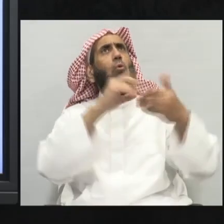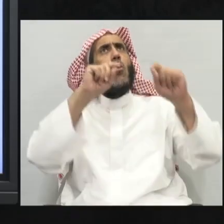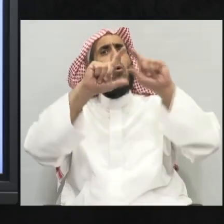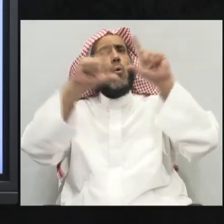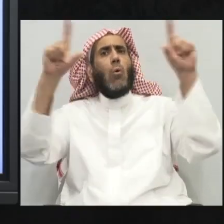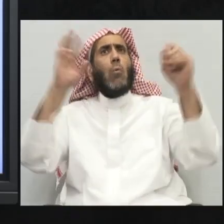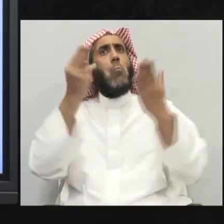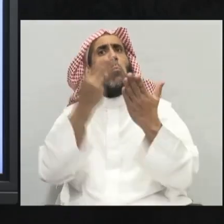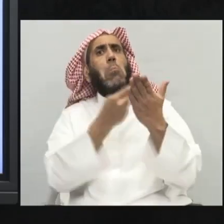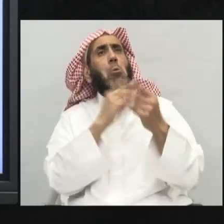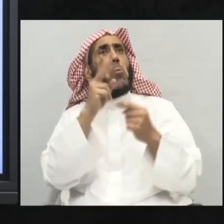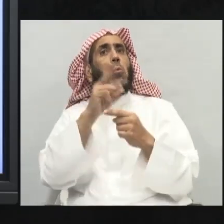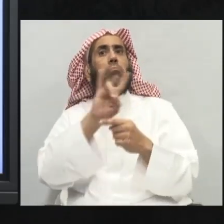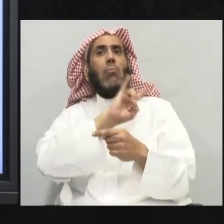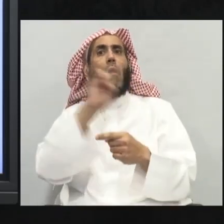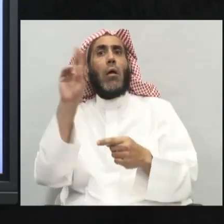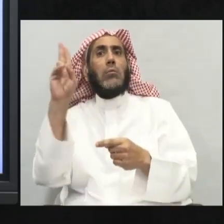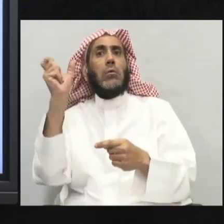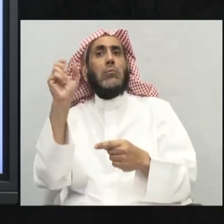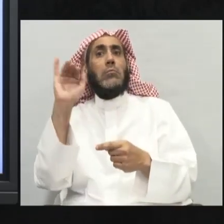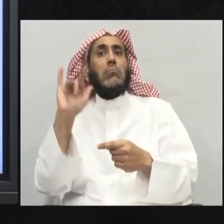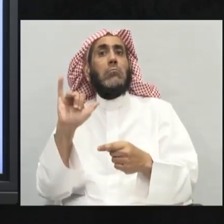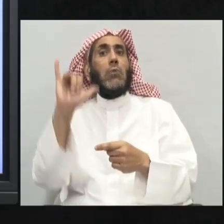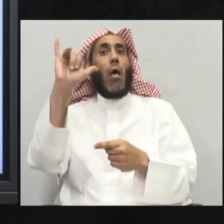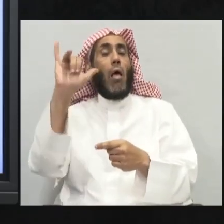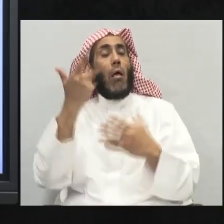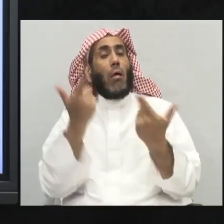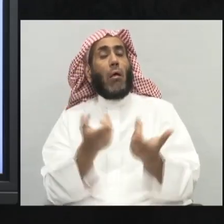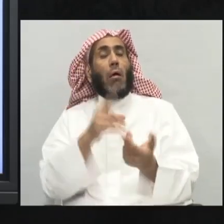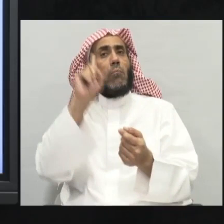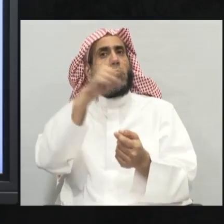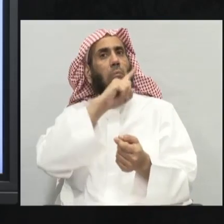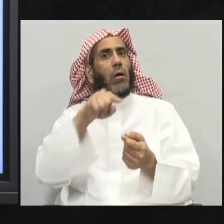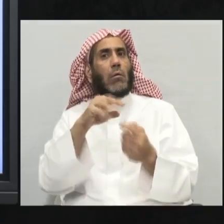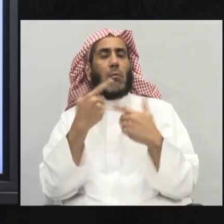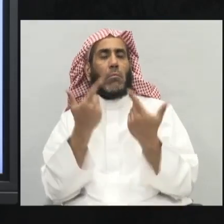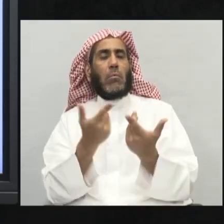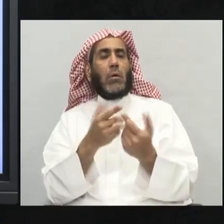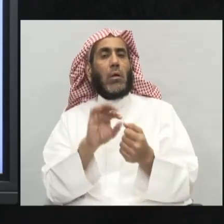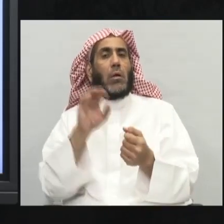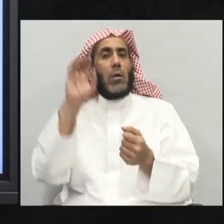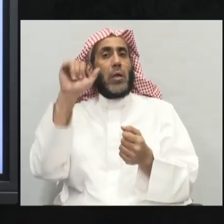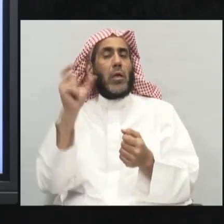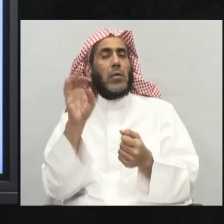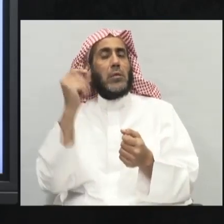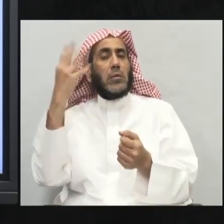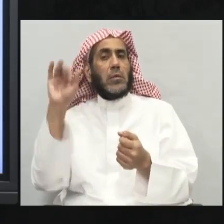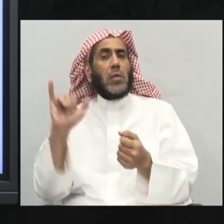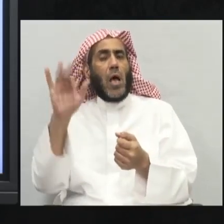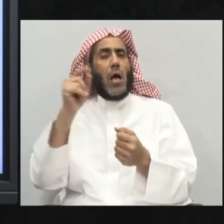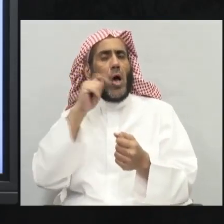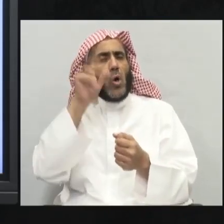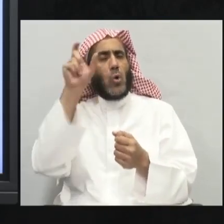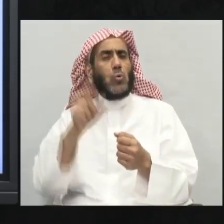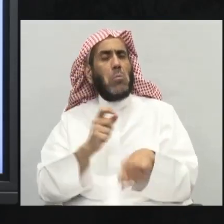عبارات تكتب فيقال لا تنسى ذكر الله وهذا خطا انت تقول ينسى الرجل مثلا